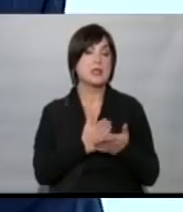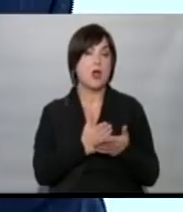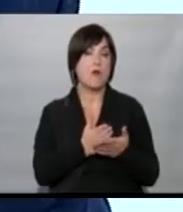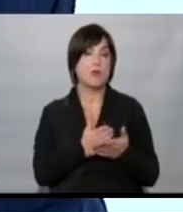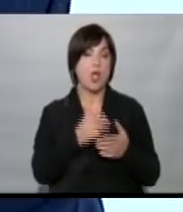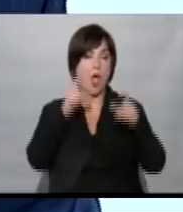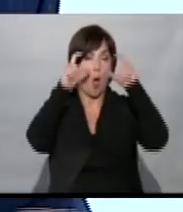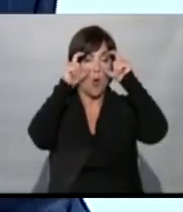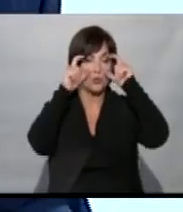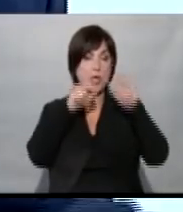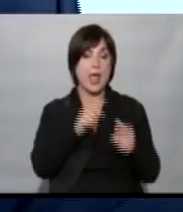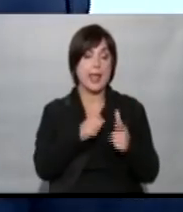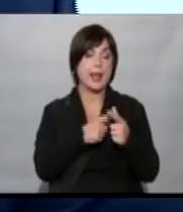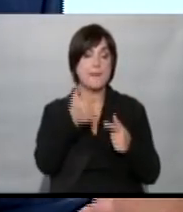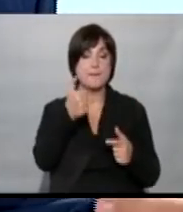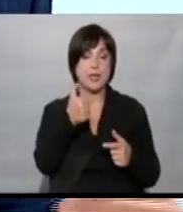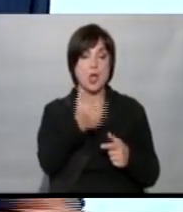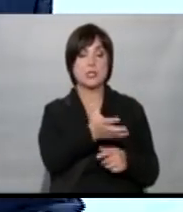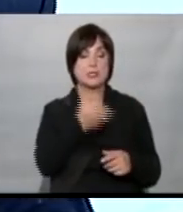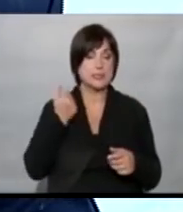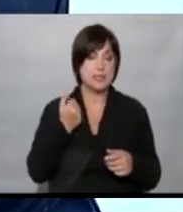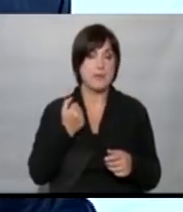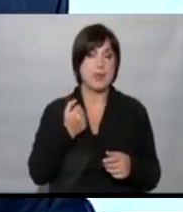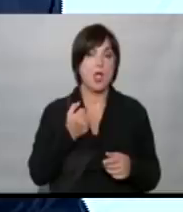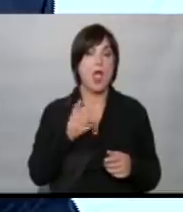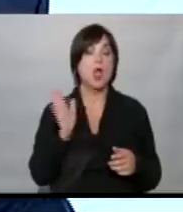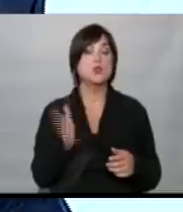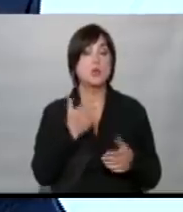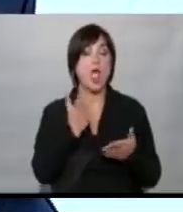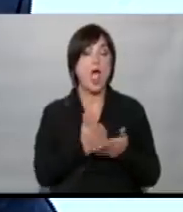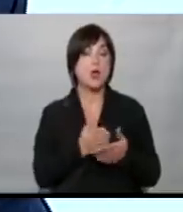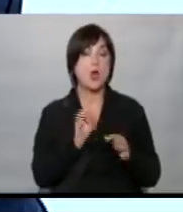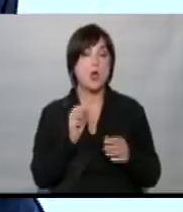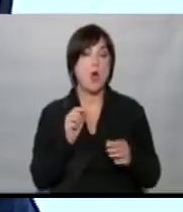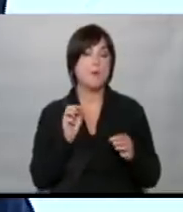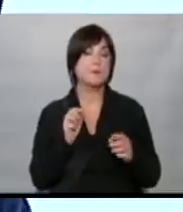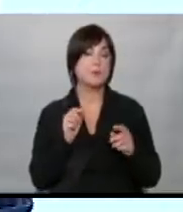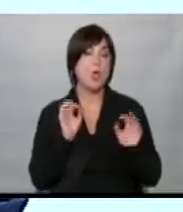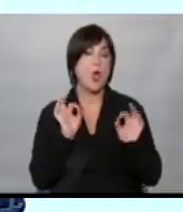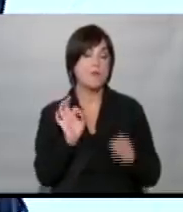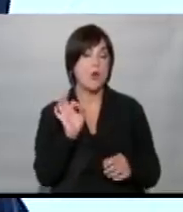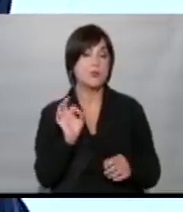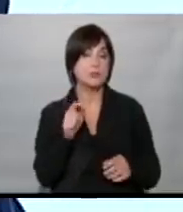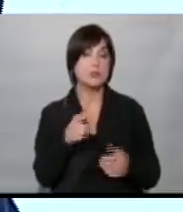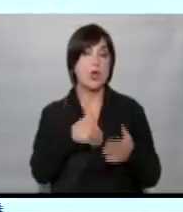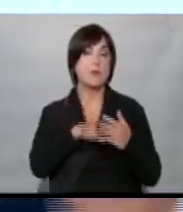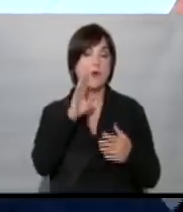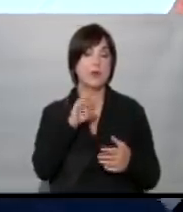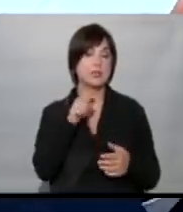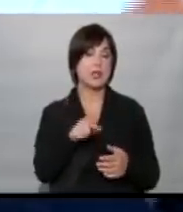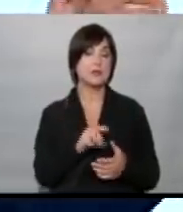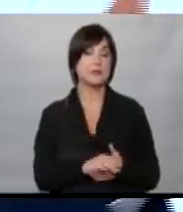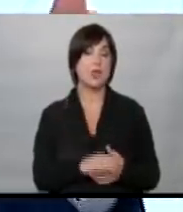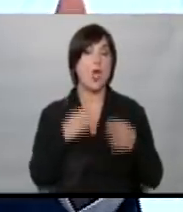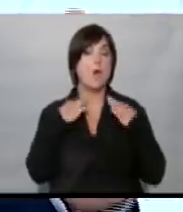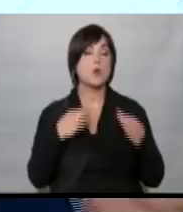овие очила или пенкалце, ево ќе ти го земам. Дури ако го провоцирате идентитет, то уште повеќе го провоцирате.